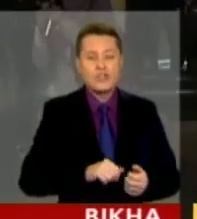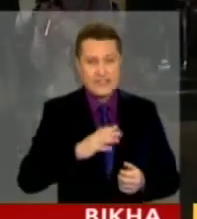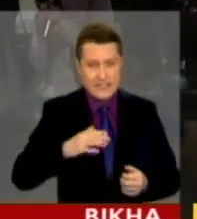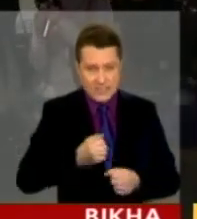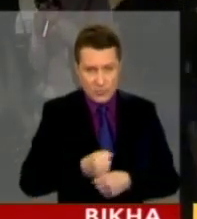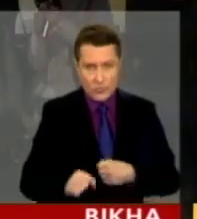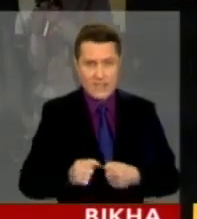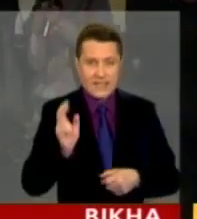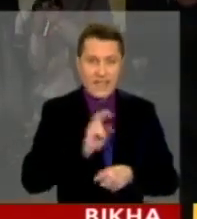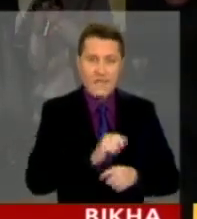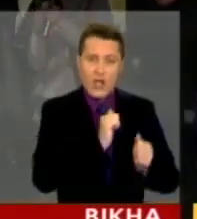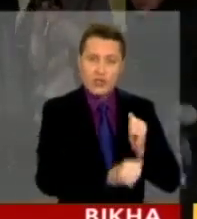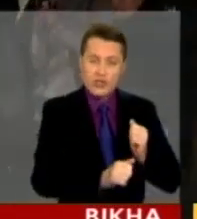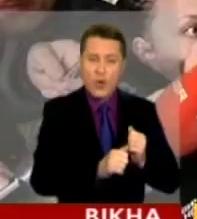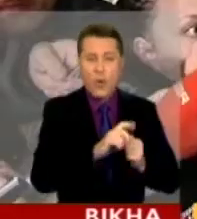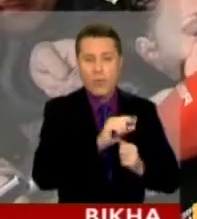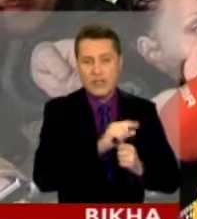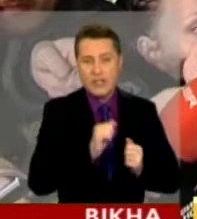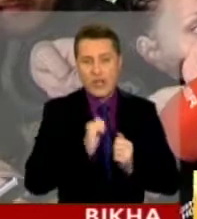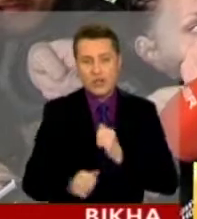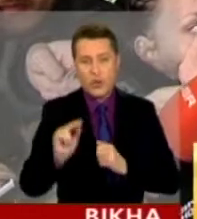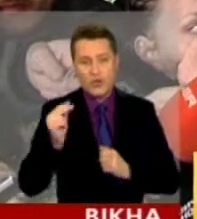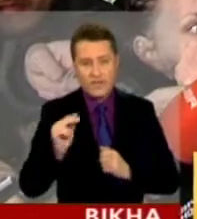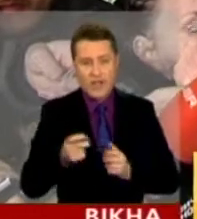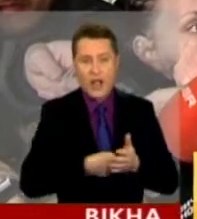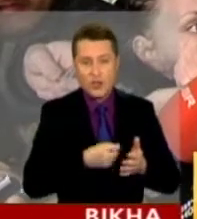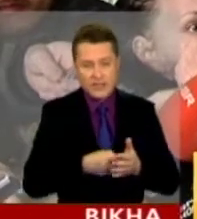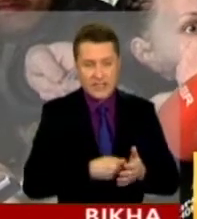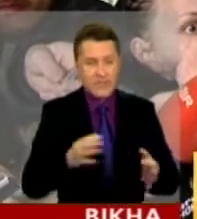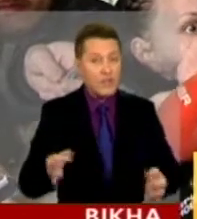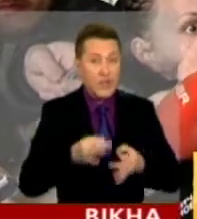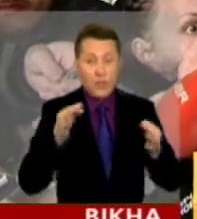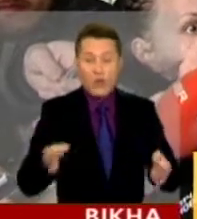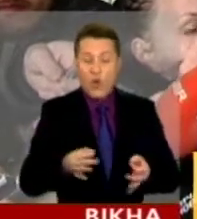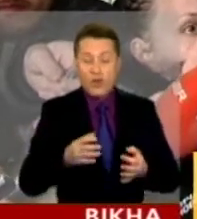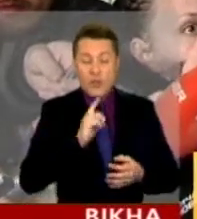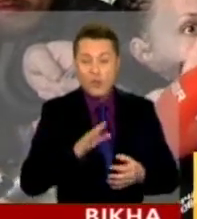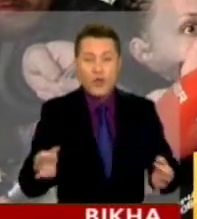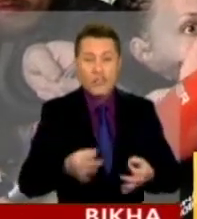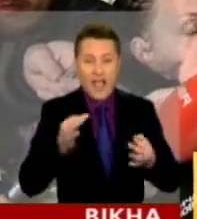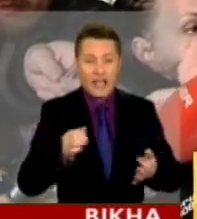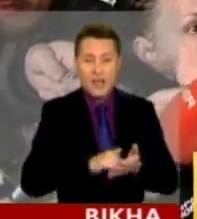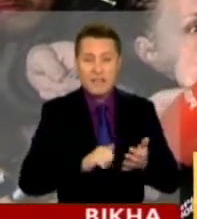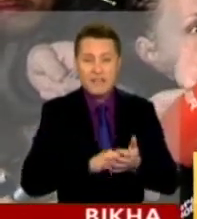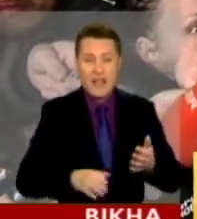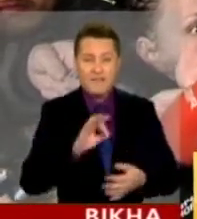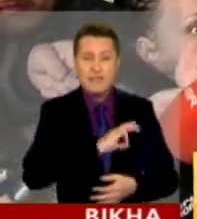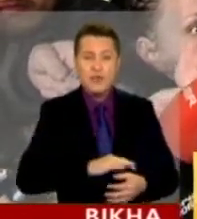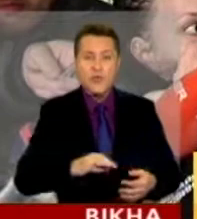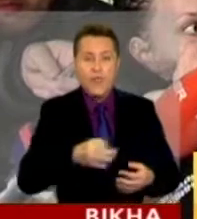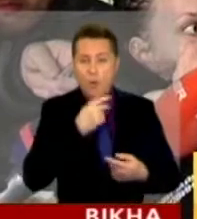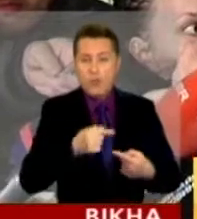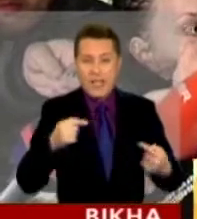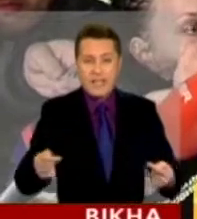до слідчого щопонеділка та щочетверга. Не було взагалі ніяких підстав застосовувати будь-який запобіжний